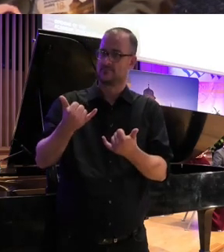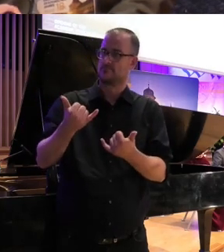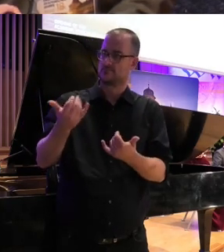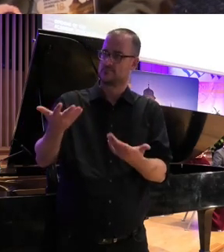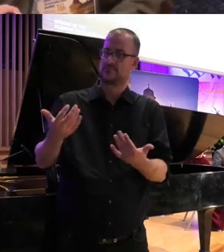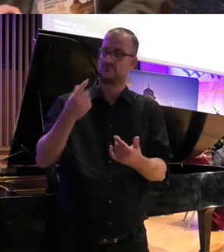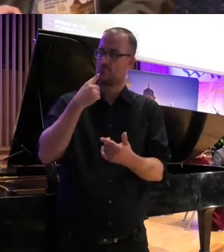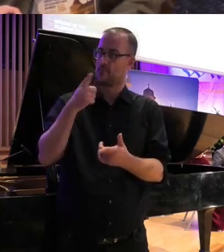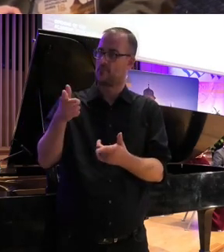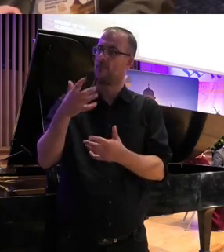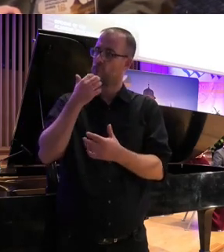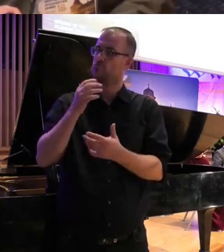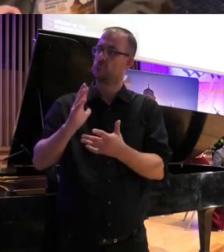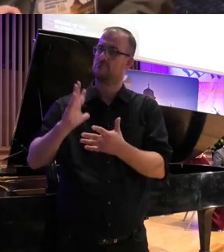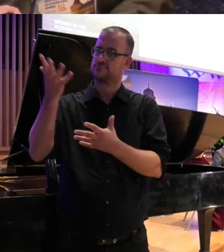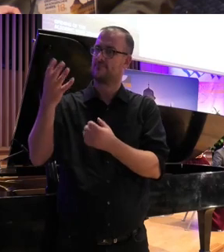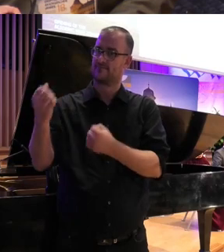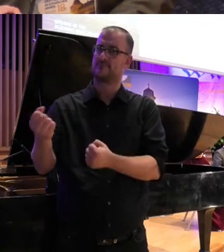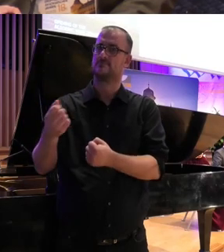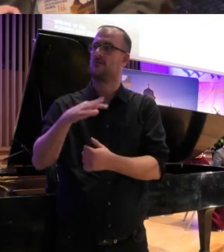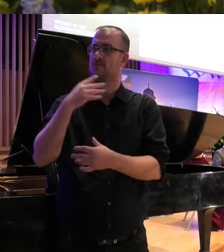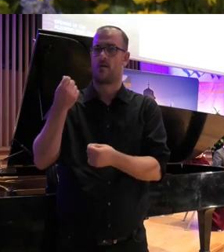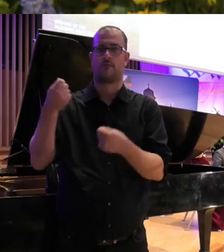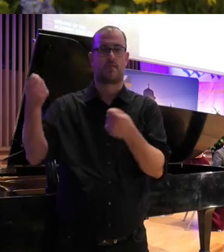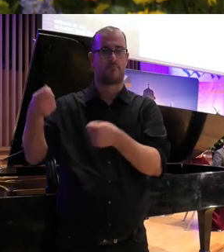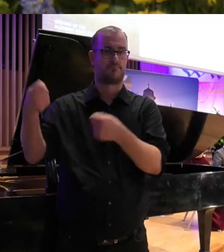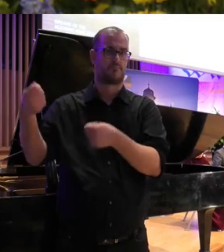dem Moment etablieren wollte, natürlich sehr viel Geld ebenfalls